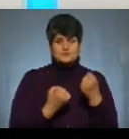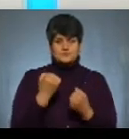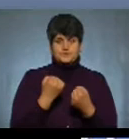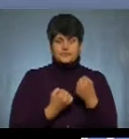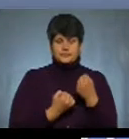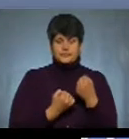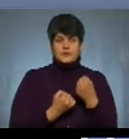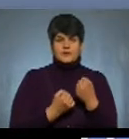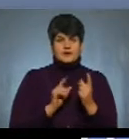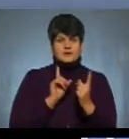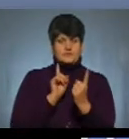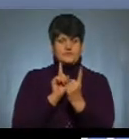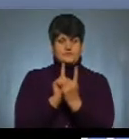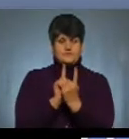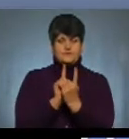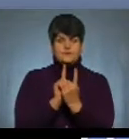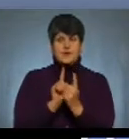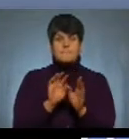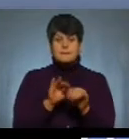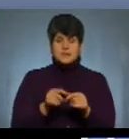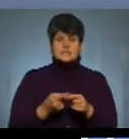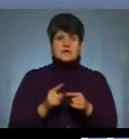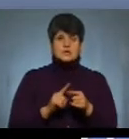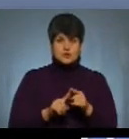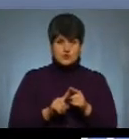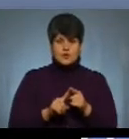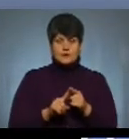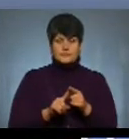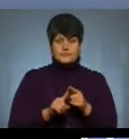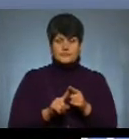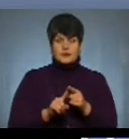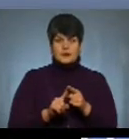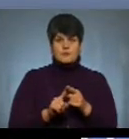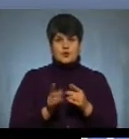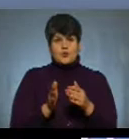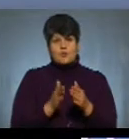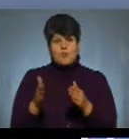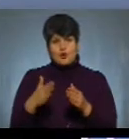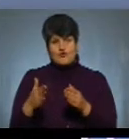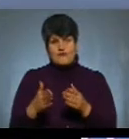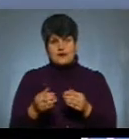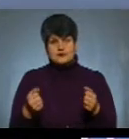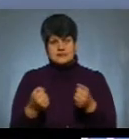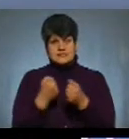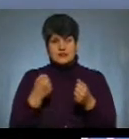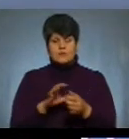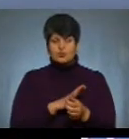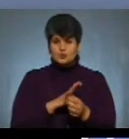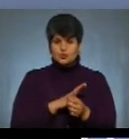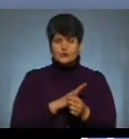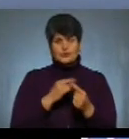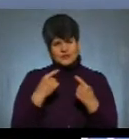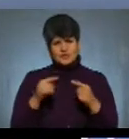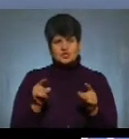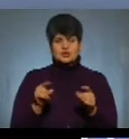транспортним засобом, який рухався навпроти йому. Після чого тобто бокове зіткнення відбулося, після того